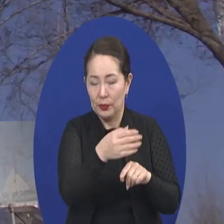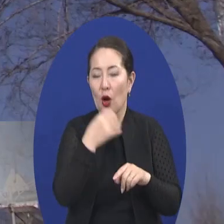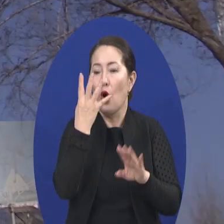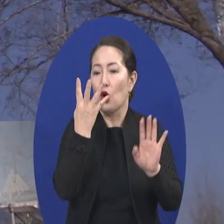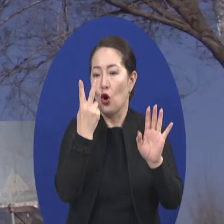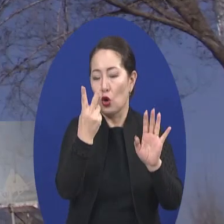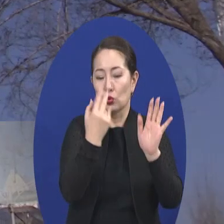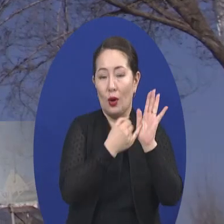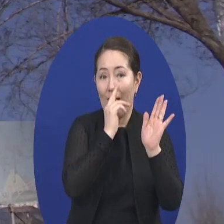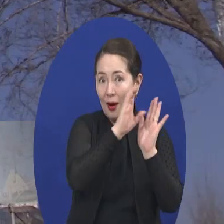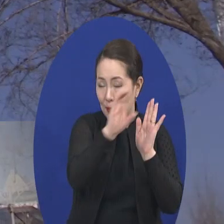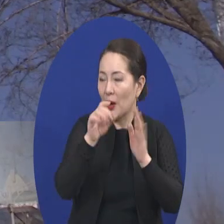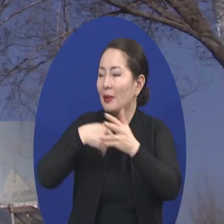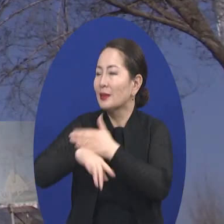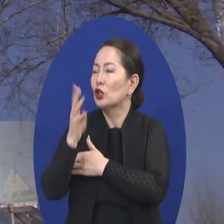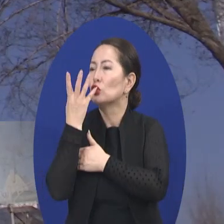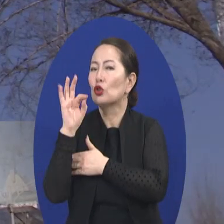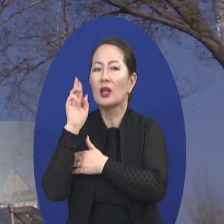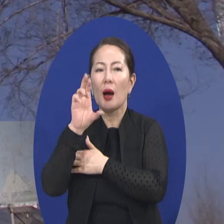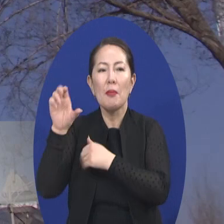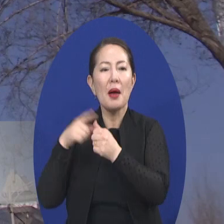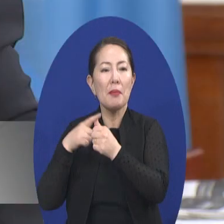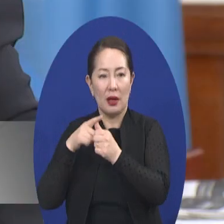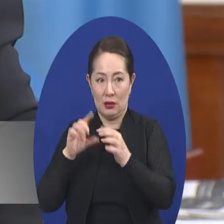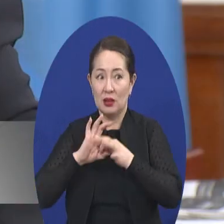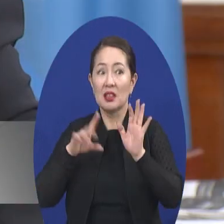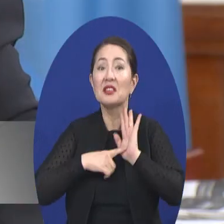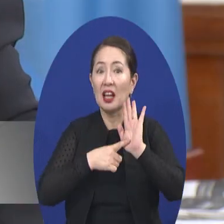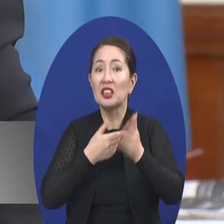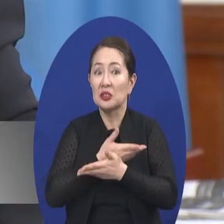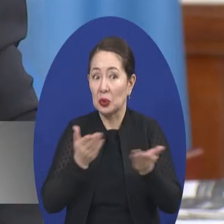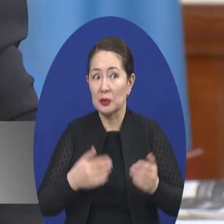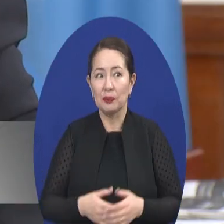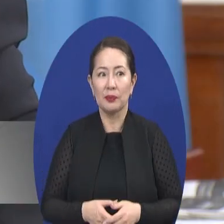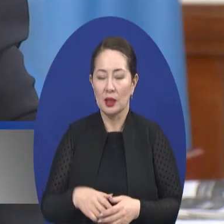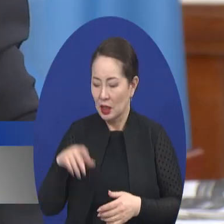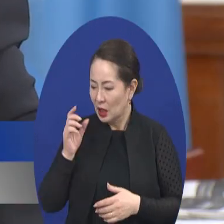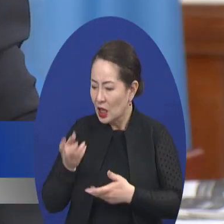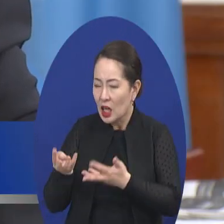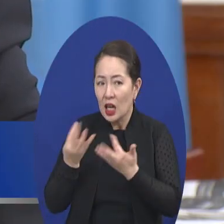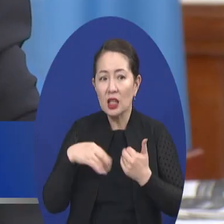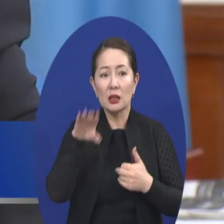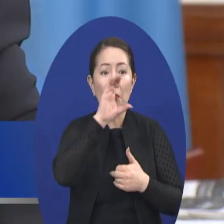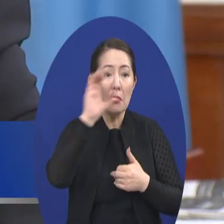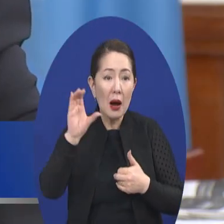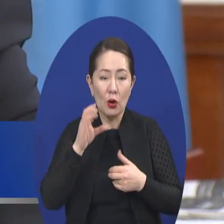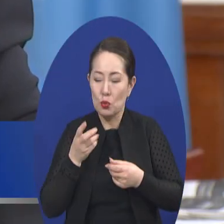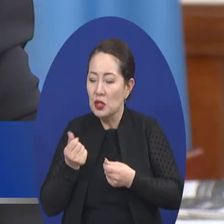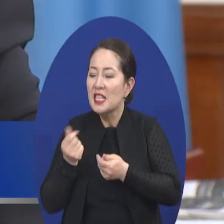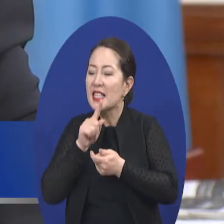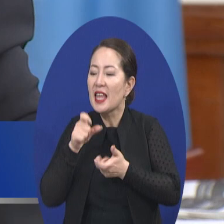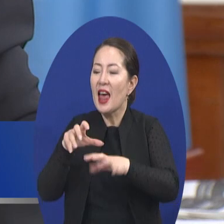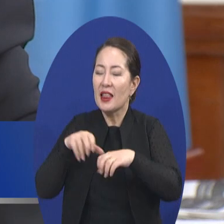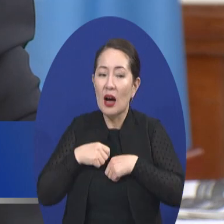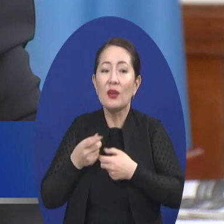гаруй компаний мэдээллийг нэгтгэж улсын хуралд танилцуулах юм байна. Гичнээн одоо ажихаа нэг гичнээн төргийн зээл авсан. Тэр нь гичнээн төлөгдөө явж